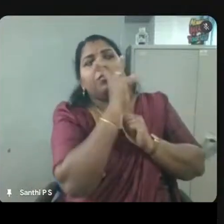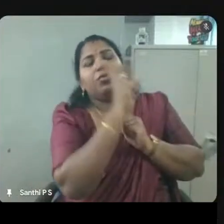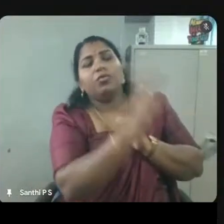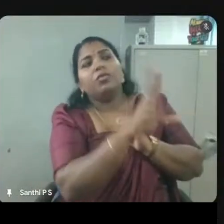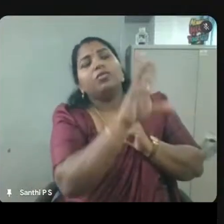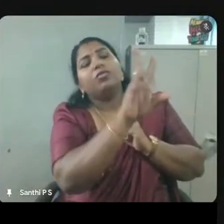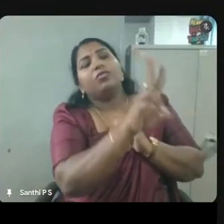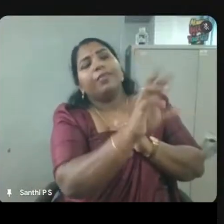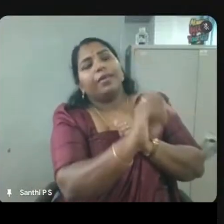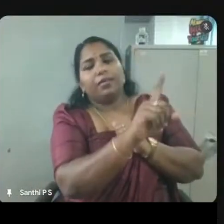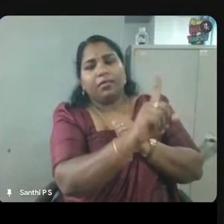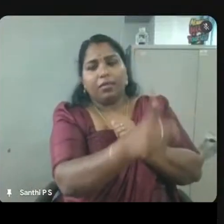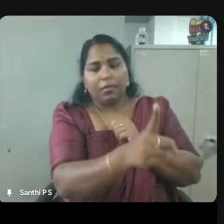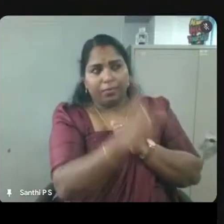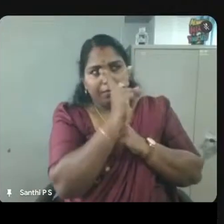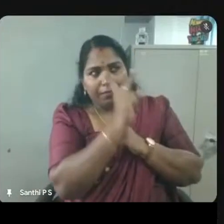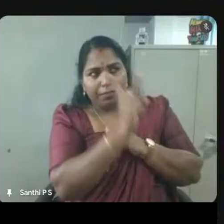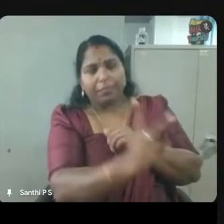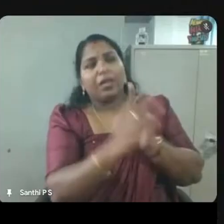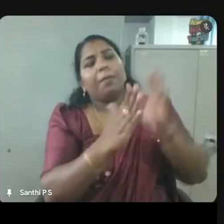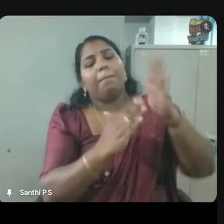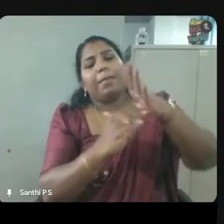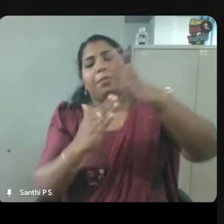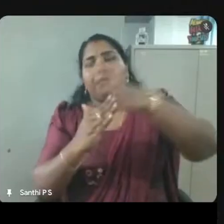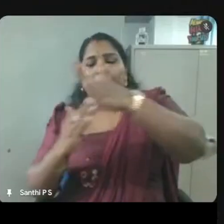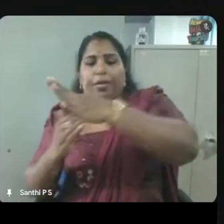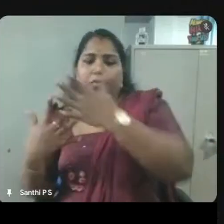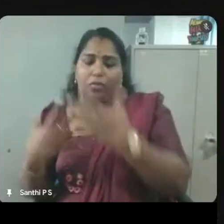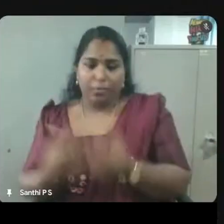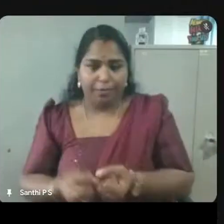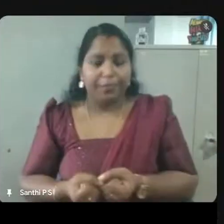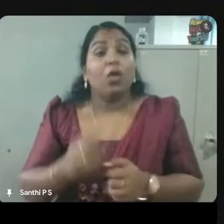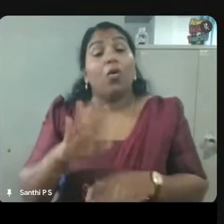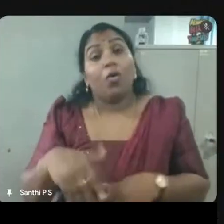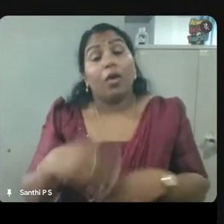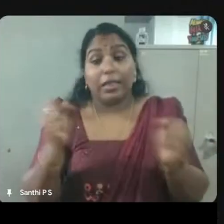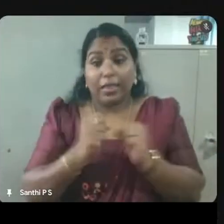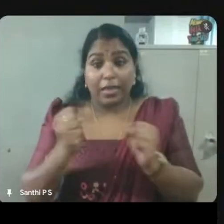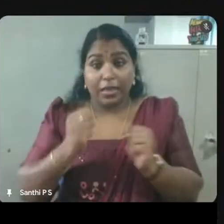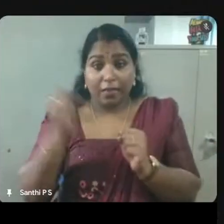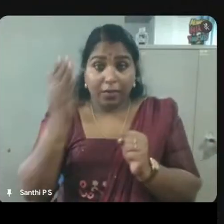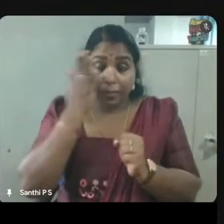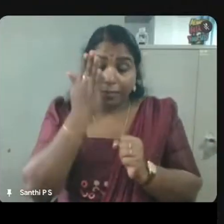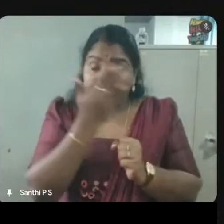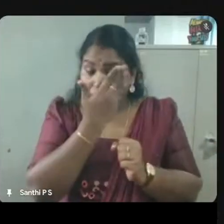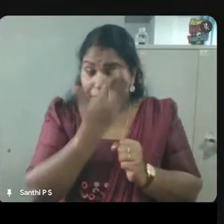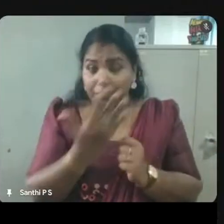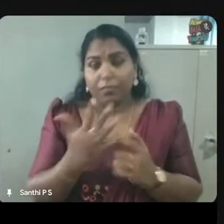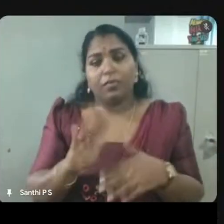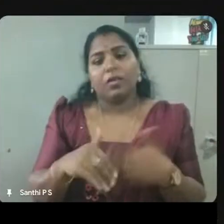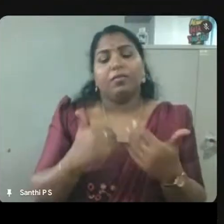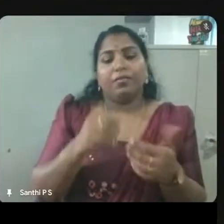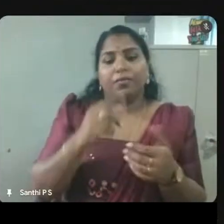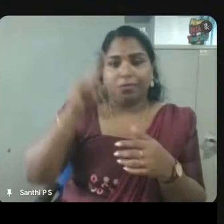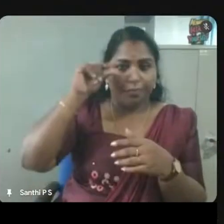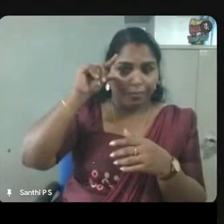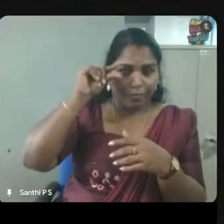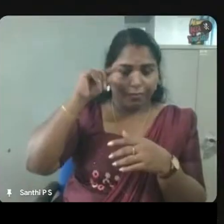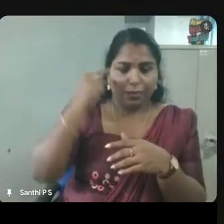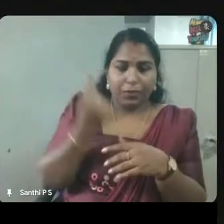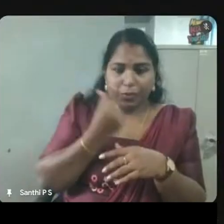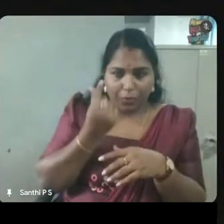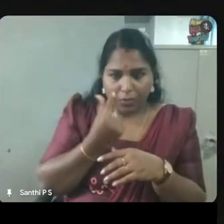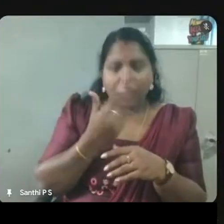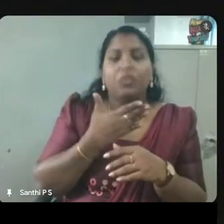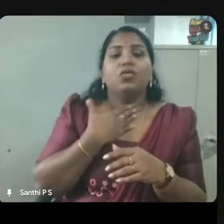എടുക്കുക, കണ്ണിടയ്ക്കിടയ്ക്ക് ബ്ലിങ്ക് ചെയ്യുക, കോൾഡ് കംപ്രസ് തണുത്ത വെള്ളത്തിൽ തുണിയോ പഞ്ഞിയോ മുക്കി വെക്കുക, ലൂബ്രിക്കേഷന്റെ ഡ്രോപ്പ് ഉപയോഗിക്കുക, ഡയബറ്റിസ് നല്ല കൺട്രോളിൽ